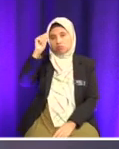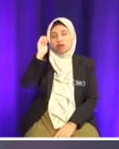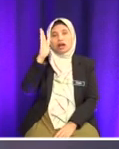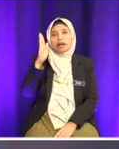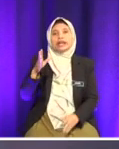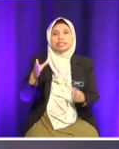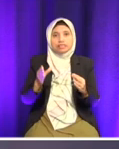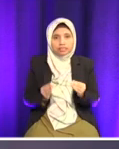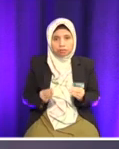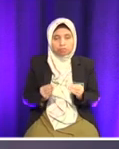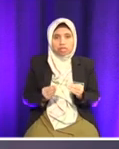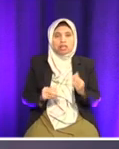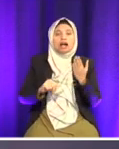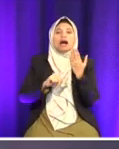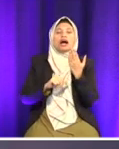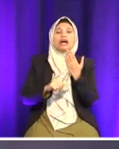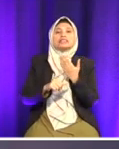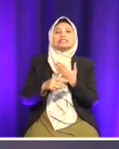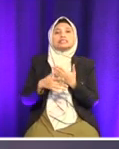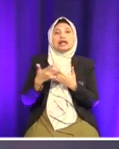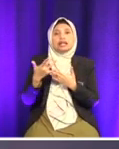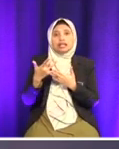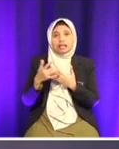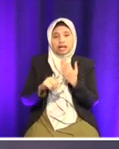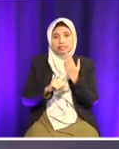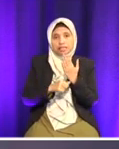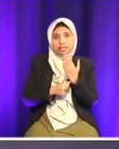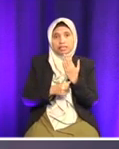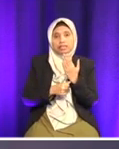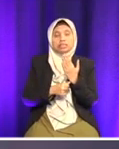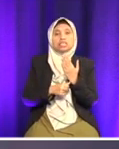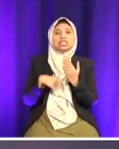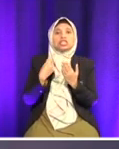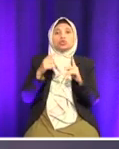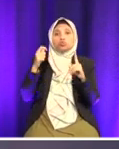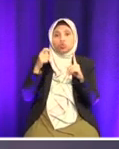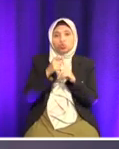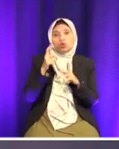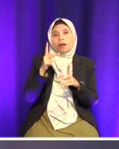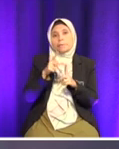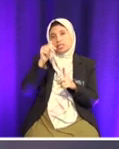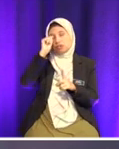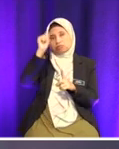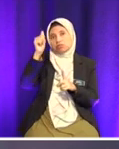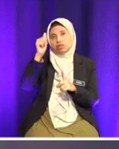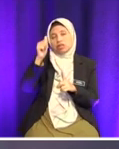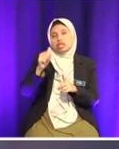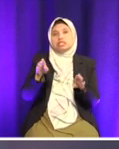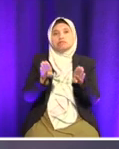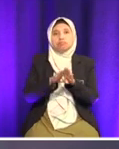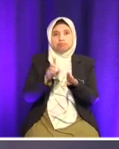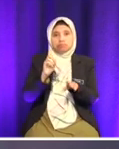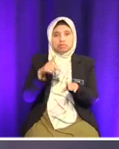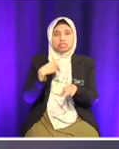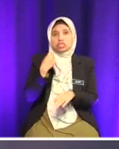asalkan doa kita itu niat ikhlas ditujukan kepada Allah Subhanahu Wa Ta'ala sebagaimana yang